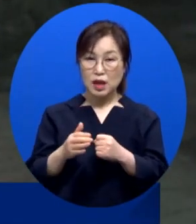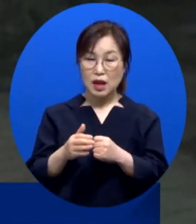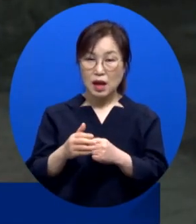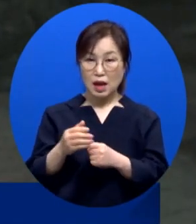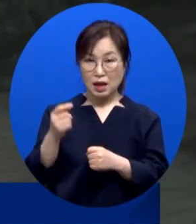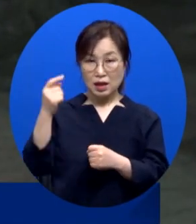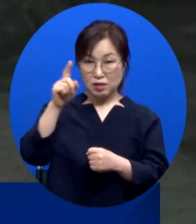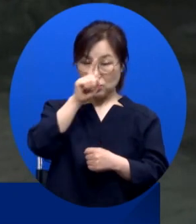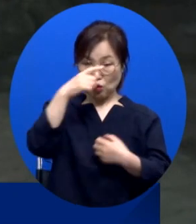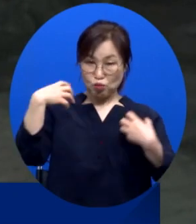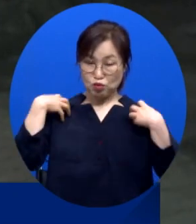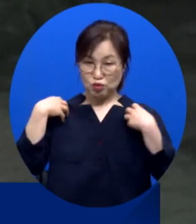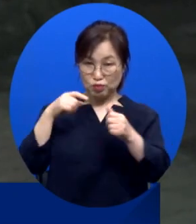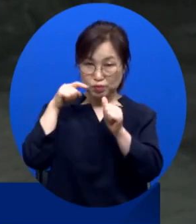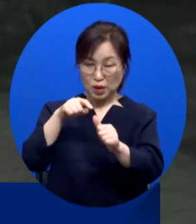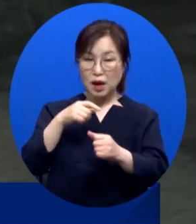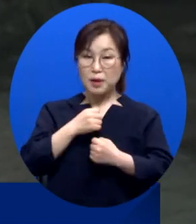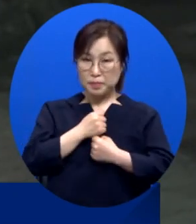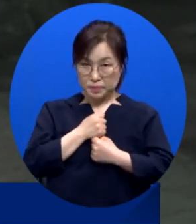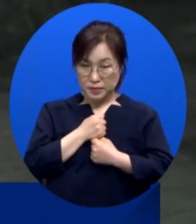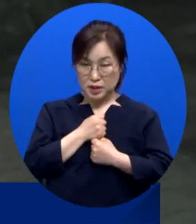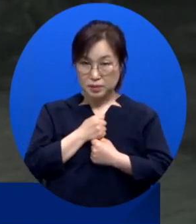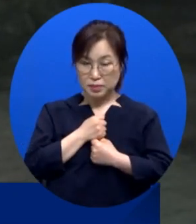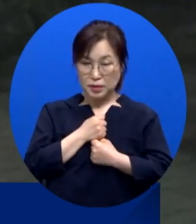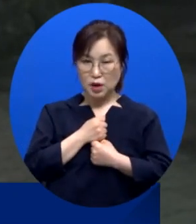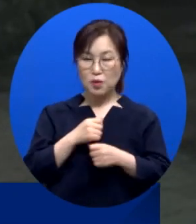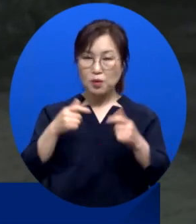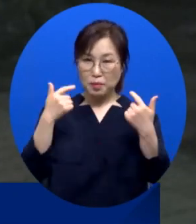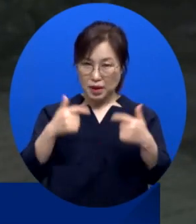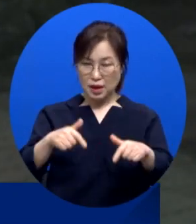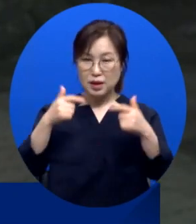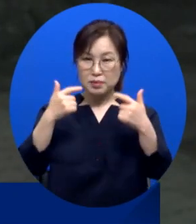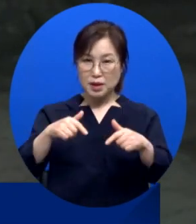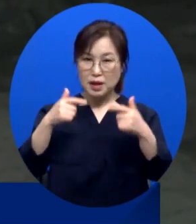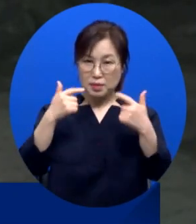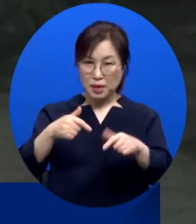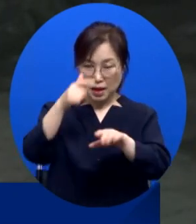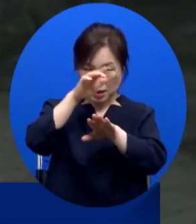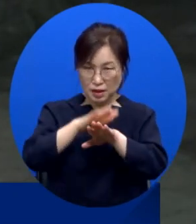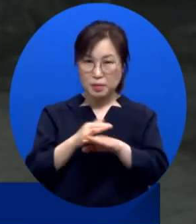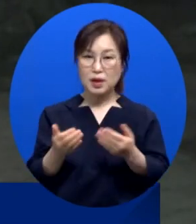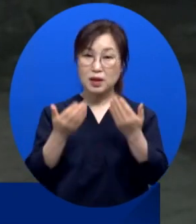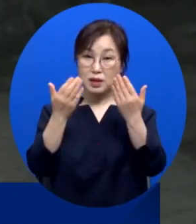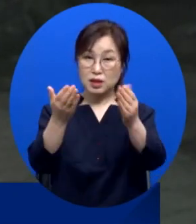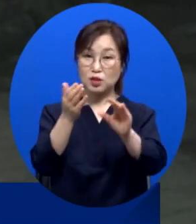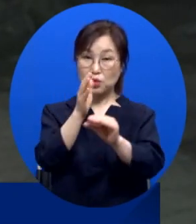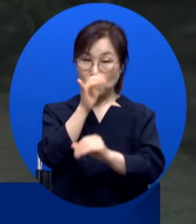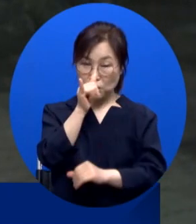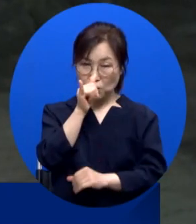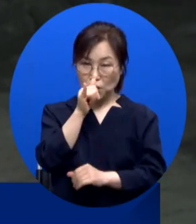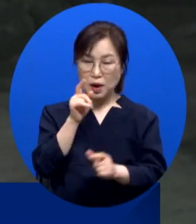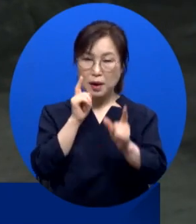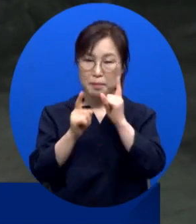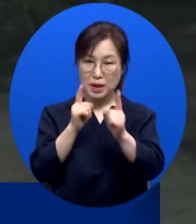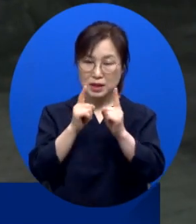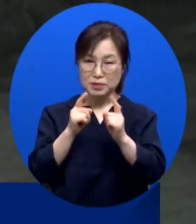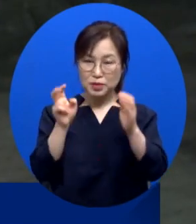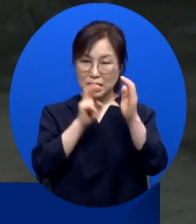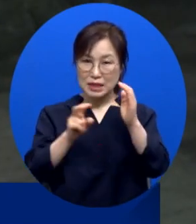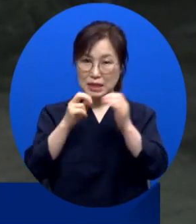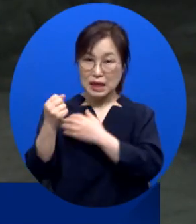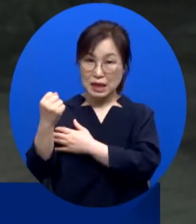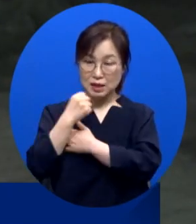지침을 준수하면서 온 오프라인을 통해 하루도 쉬지 않고 밀도 높은 예배를 드리면서 말씀과 찬양의 힘으로